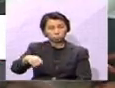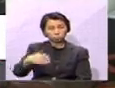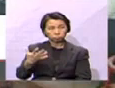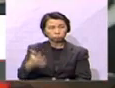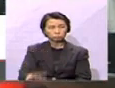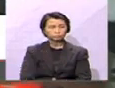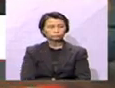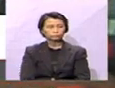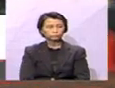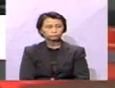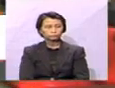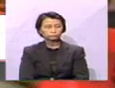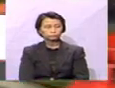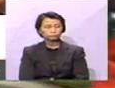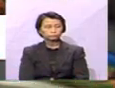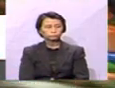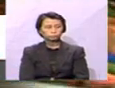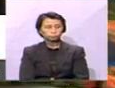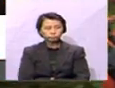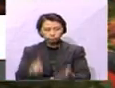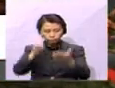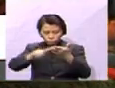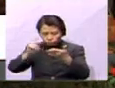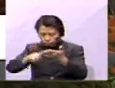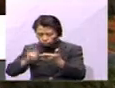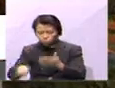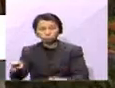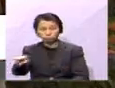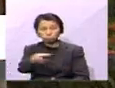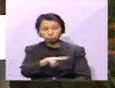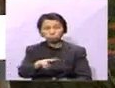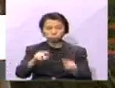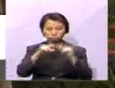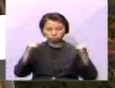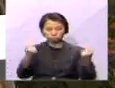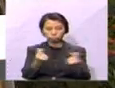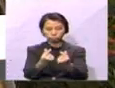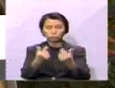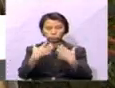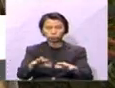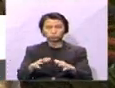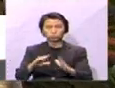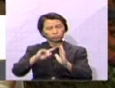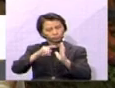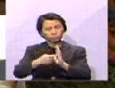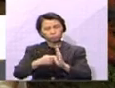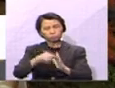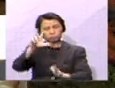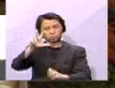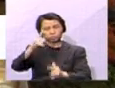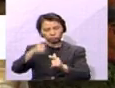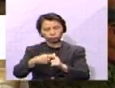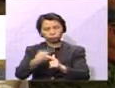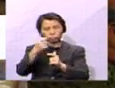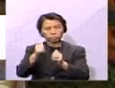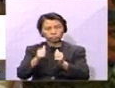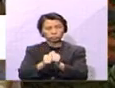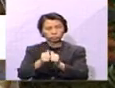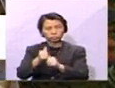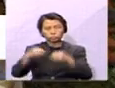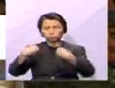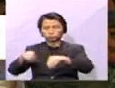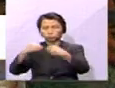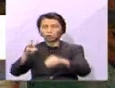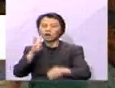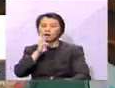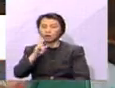dia pun hasil siasatan turut mendapati sindiket tersebut telah beroperasi selama 3 bulan dengan memasarkan